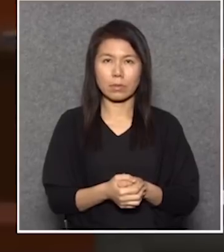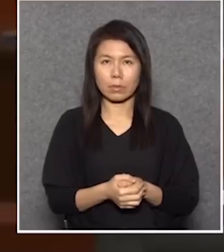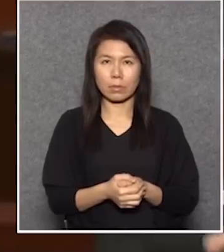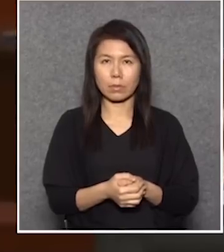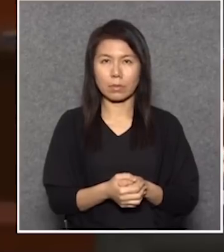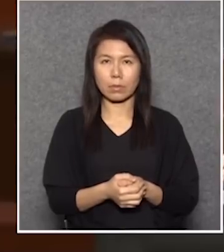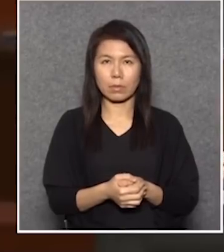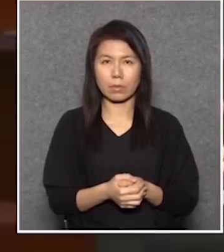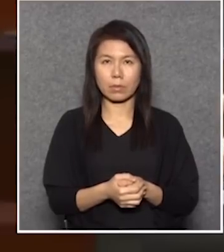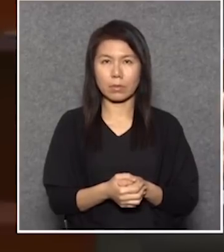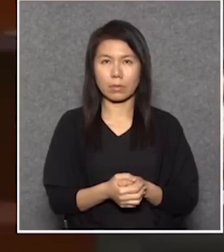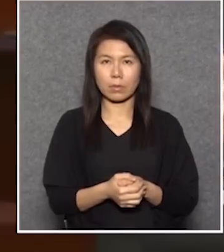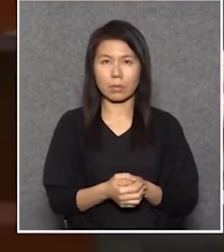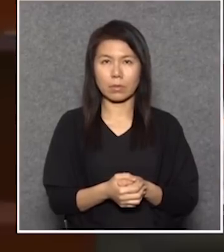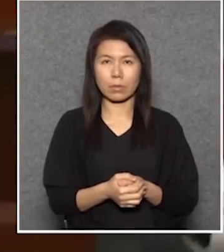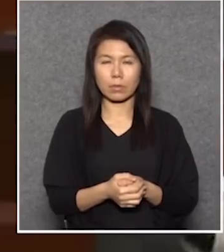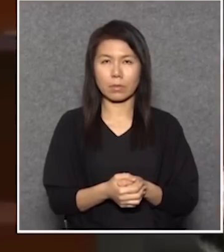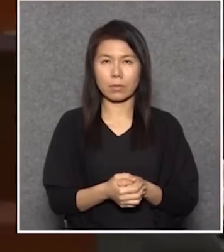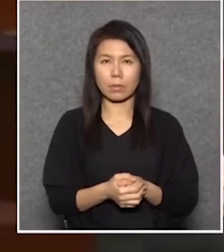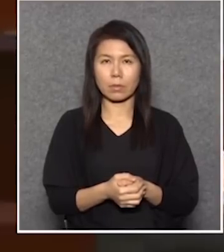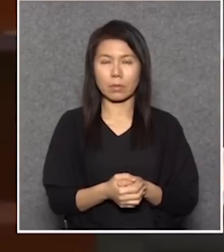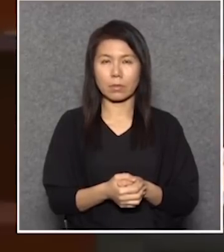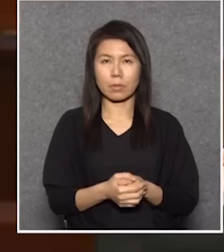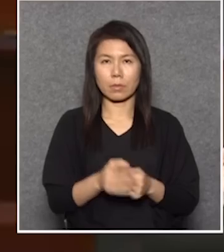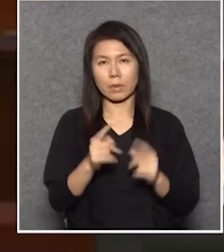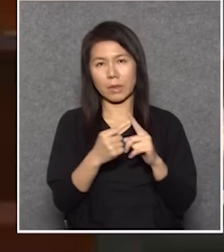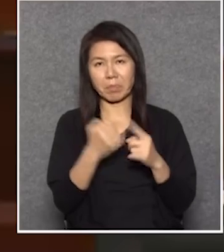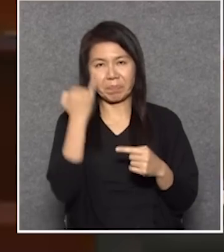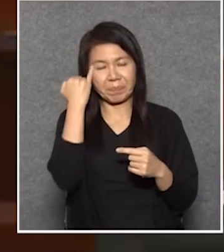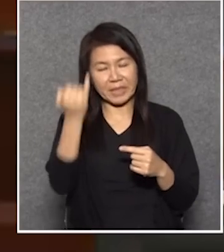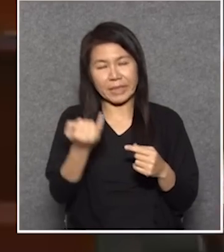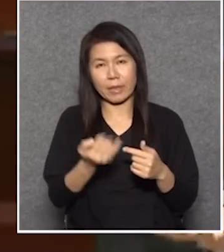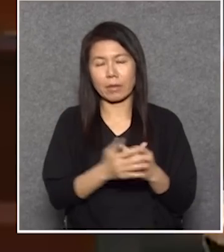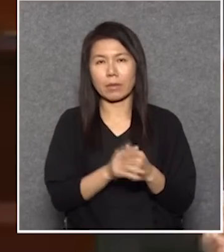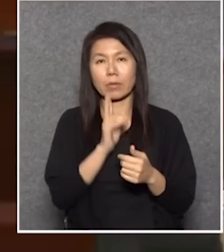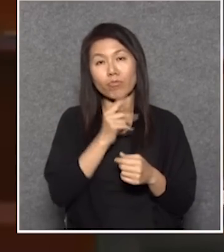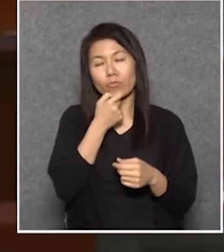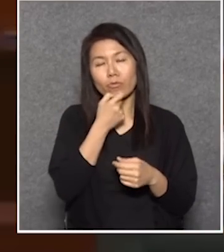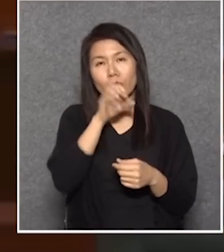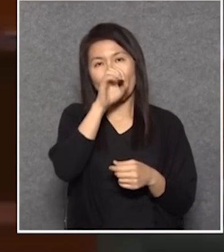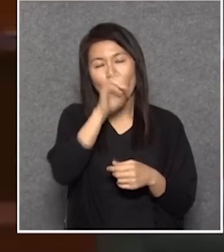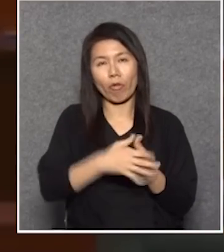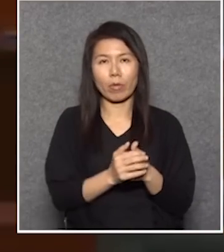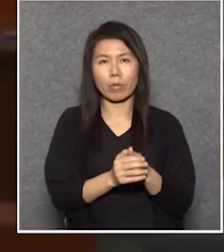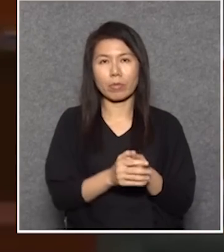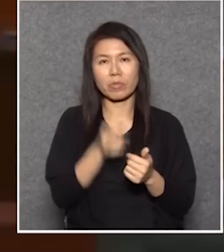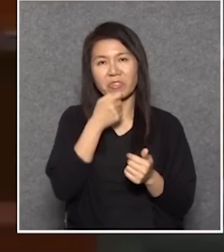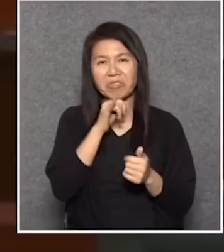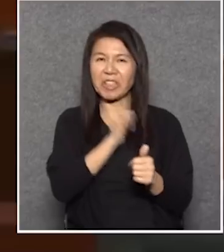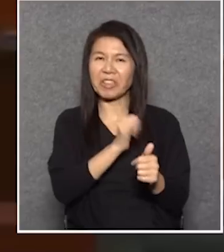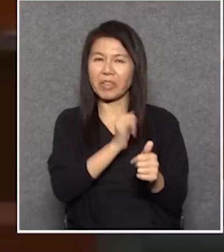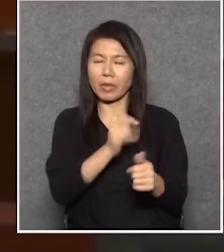即係冇人識係咪？咁咪中意講嘢係咪？又中意吉人係